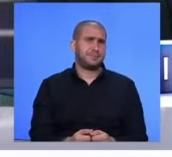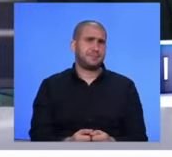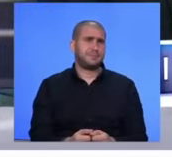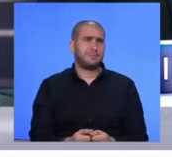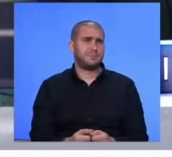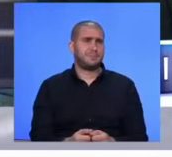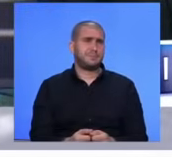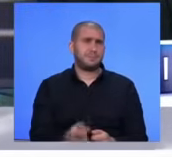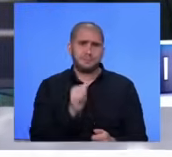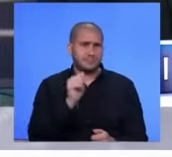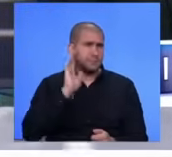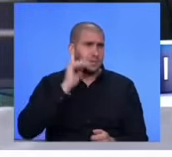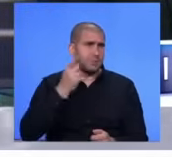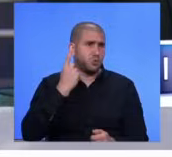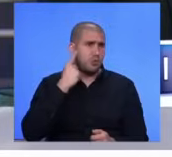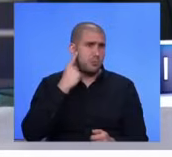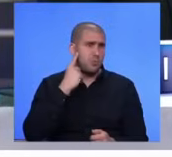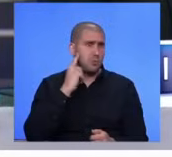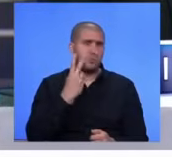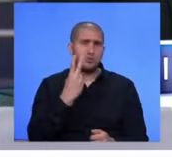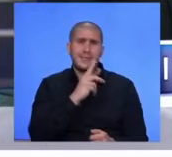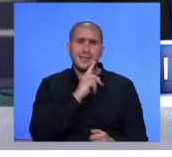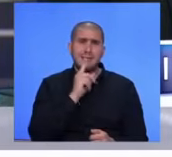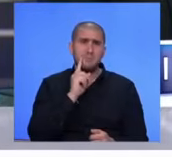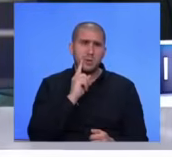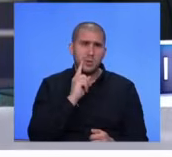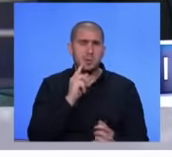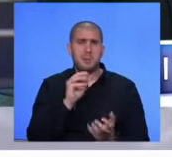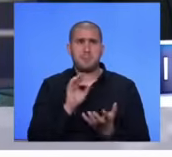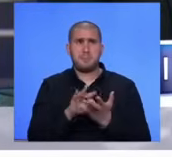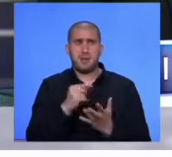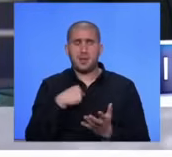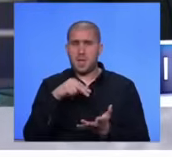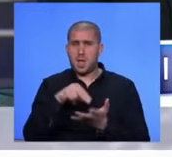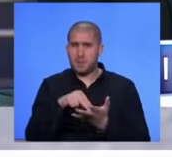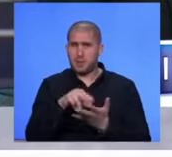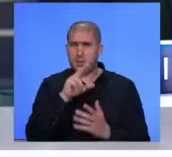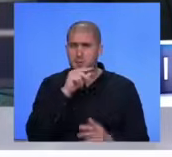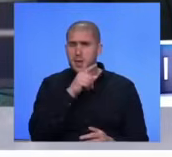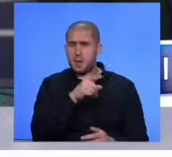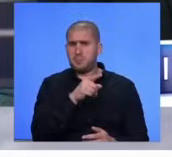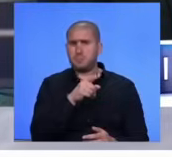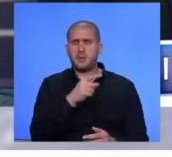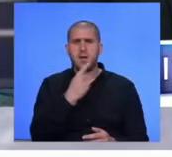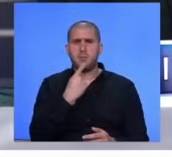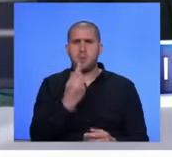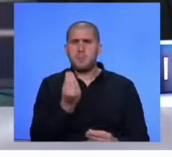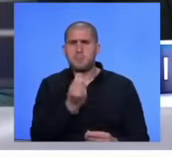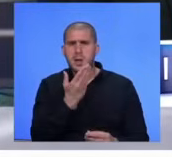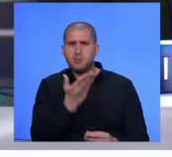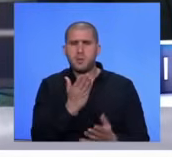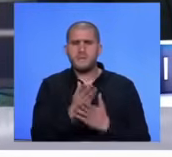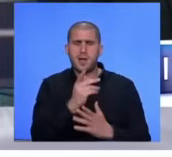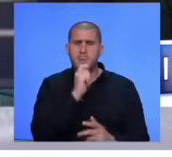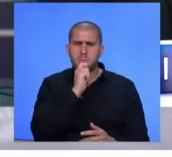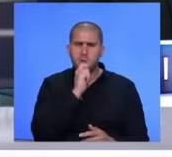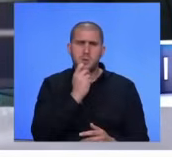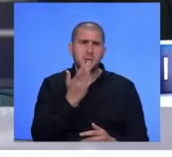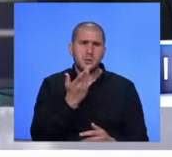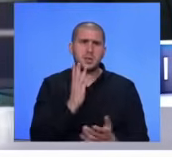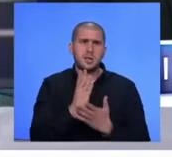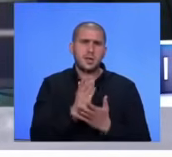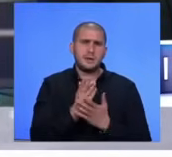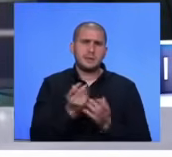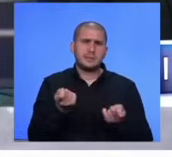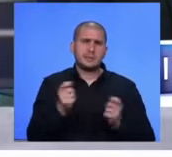הם לא שמעו אתכם? הם שמעו שתי אמהות, וכשאני עמדתי לדבר, הם פשוט אמרו משהו למיקרופונים, אני לא יודעת, כנראה הם סגרו את